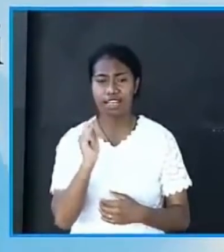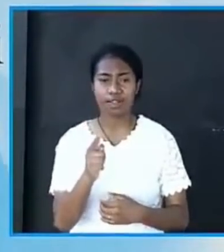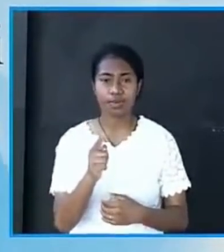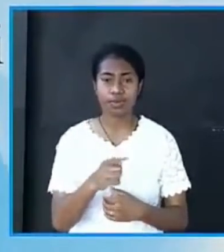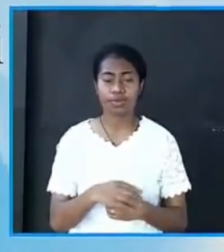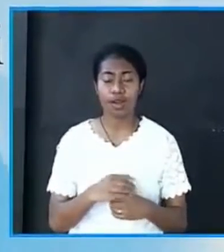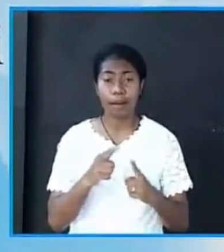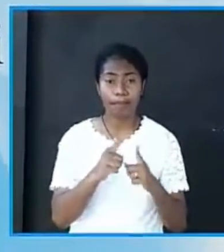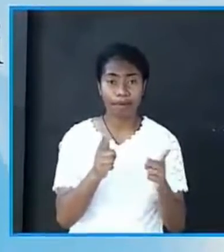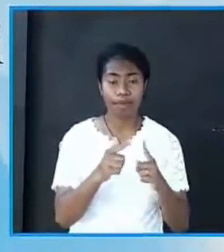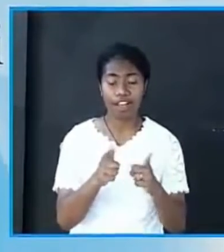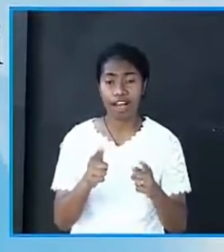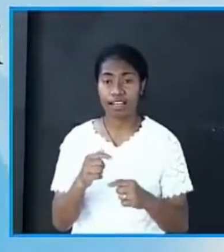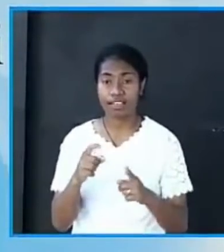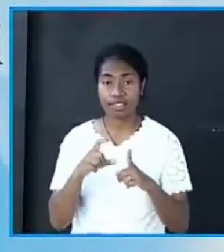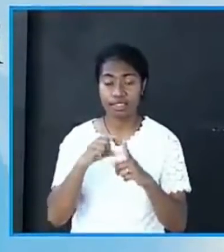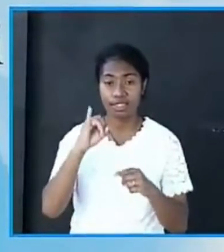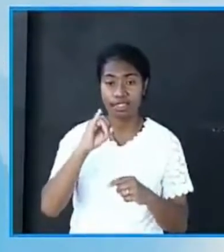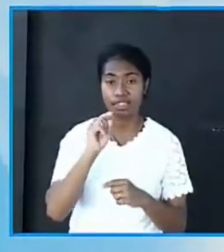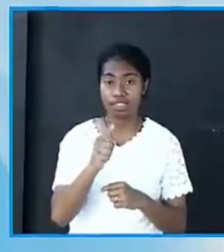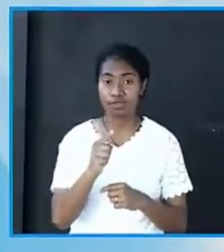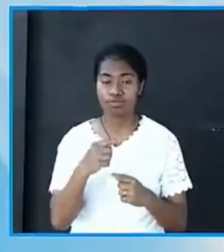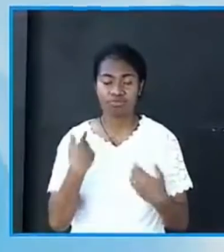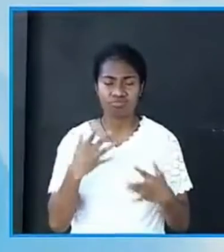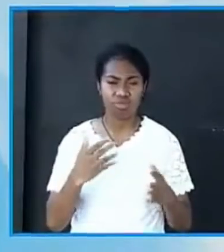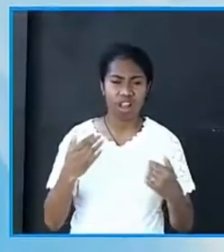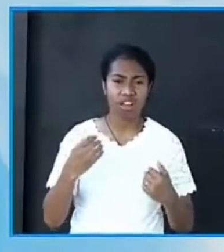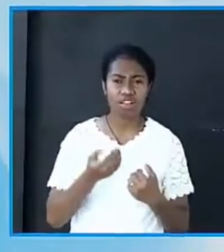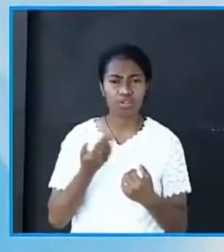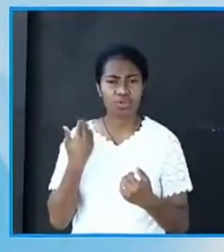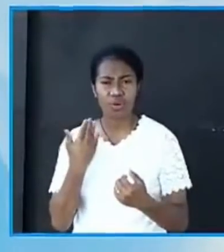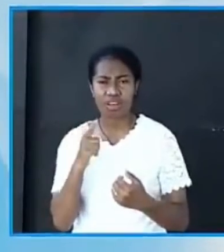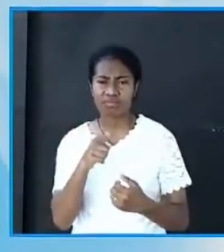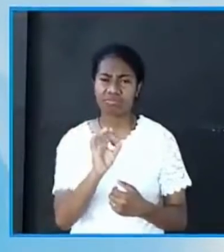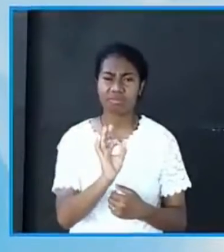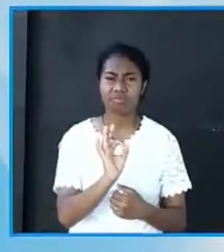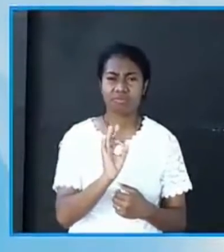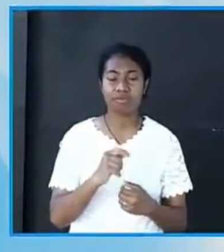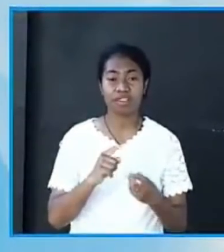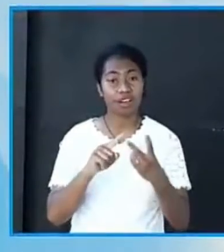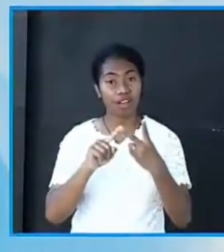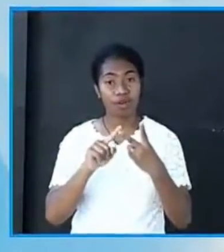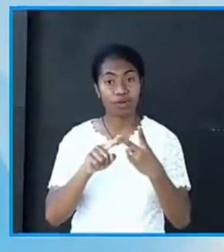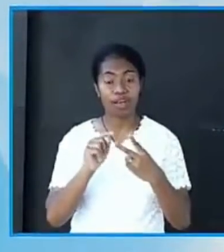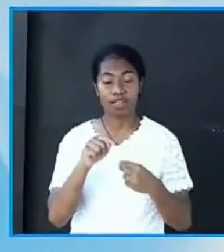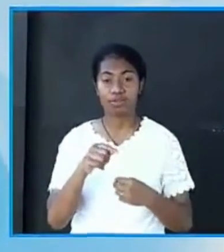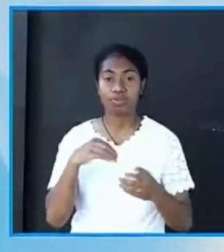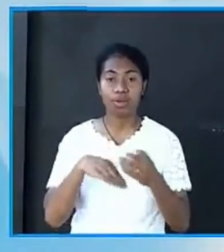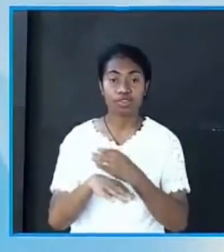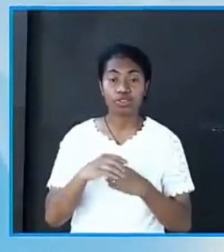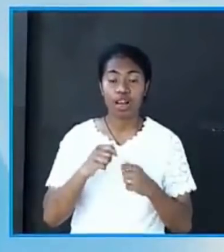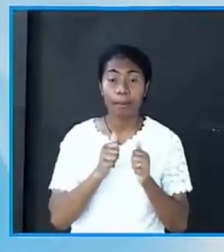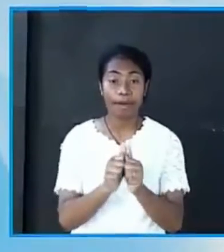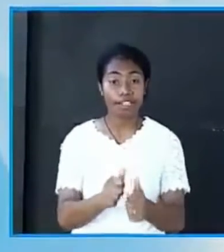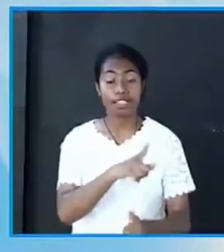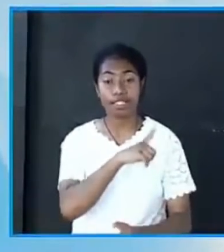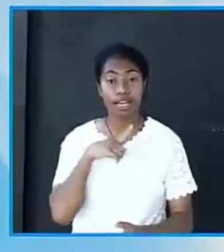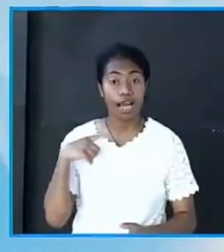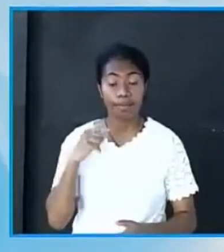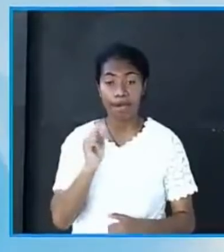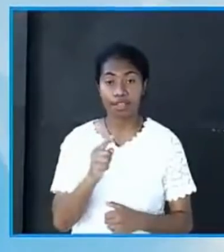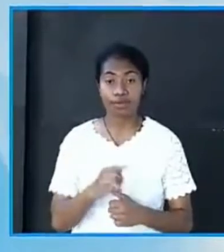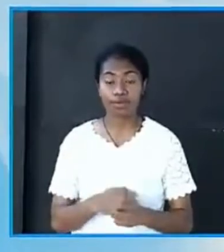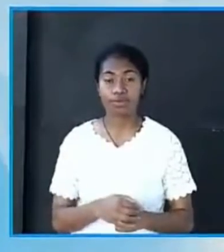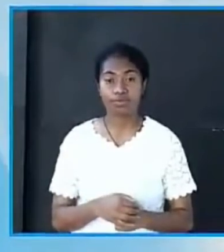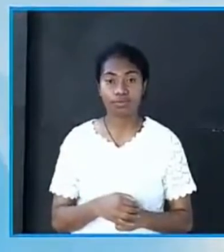pembedaan diantara kedua kata tersebut telah ditolak pemakaian kedua dalam istilah ini dalam Perjanjian Lama dan penerjemahannya